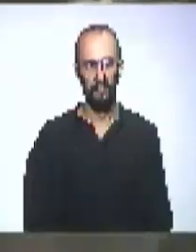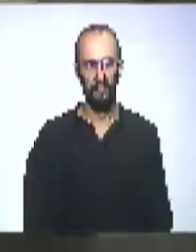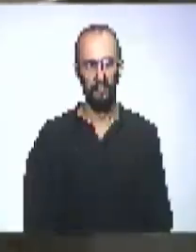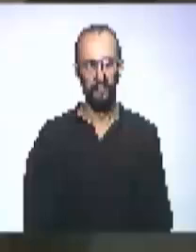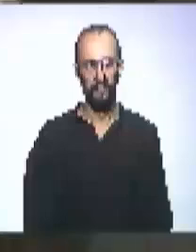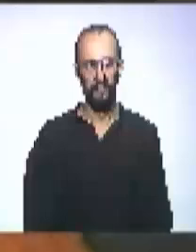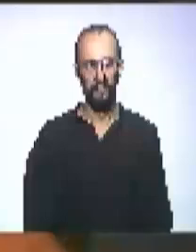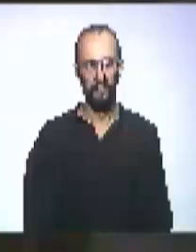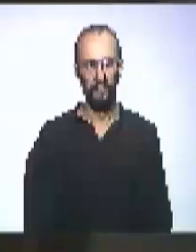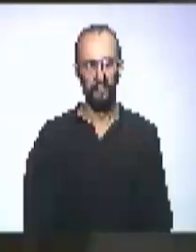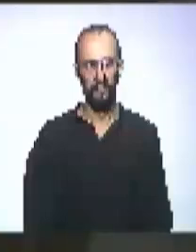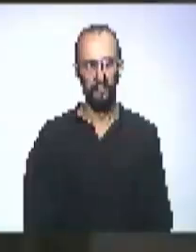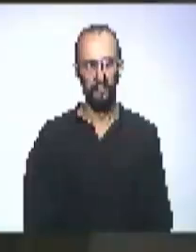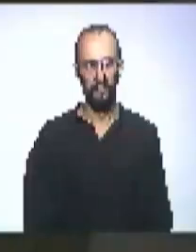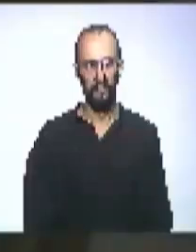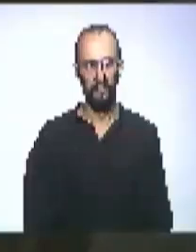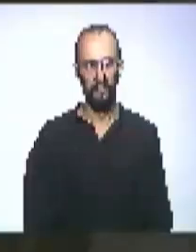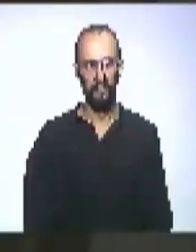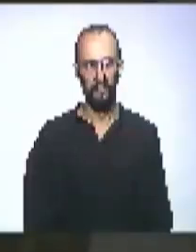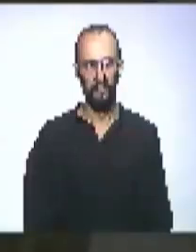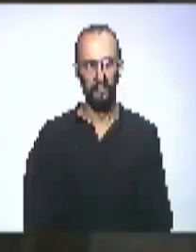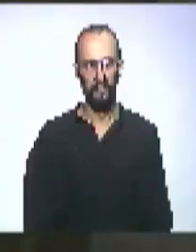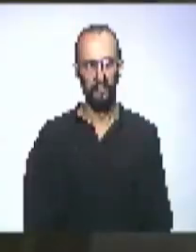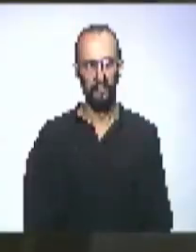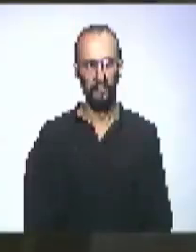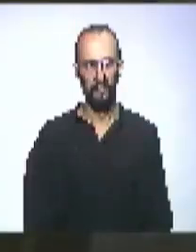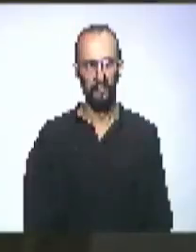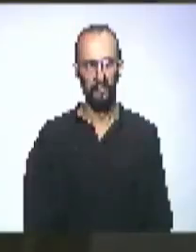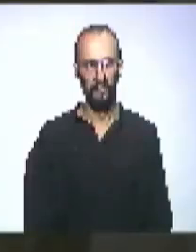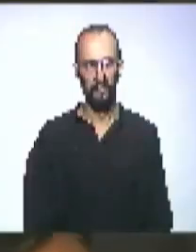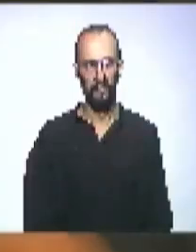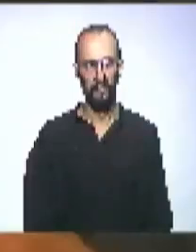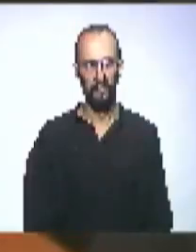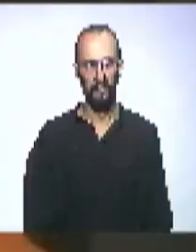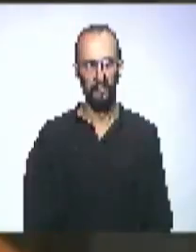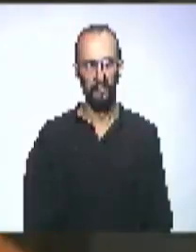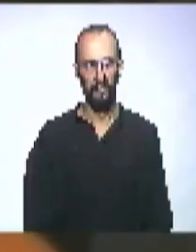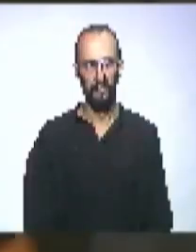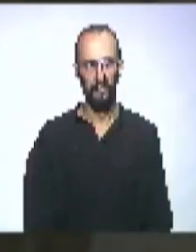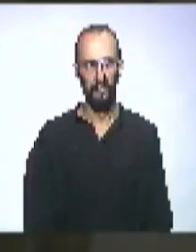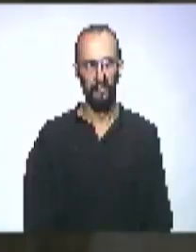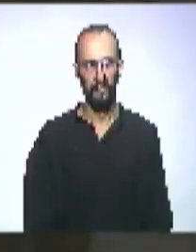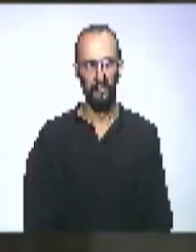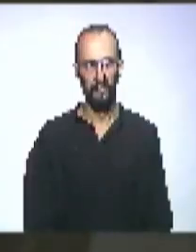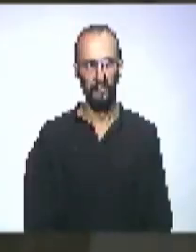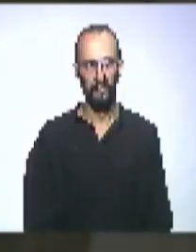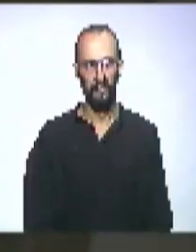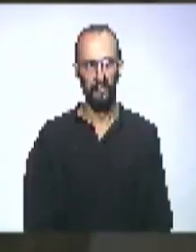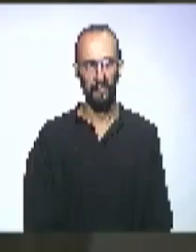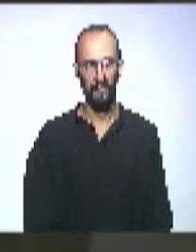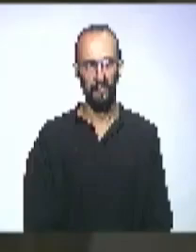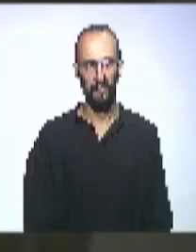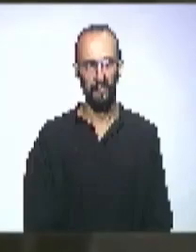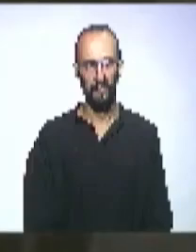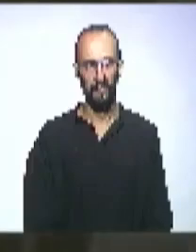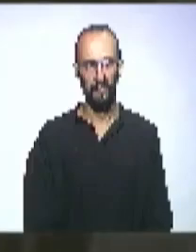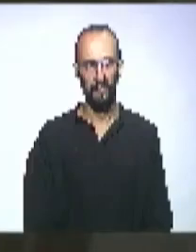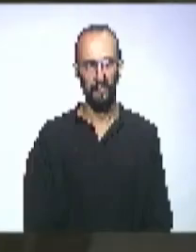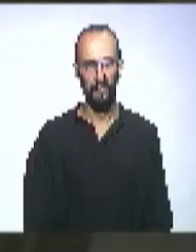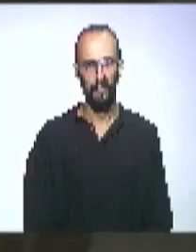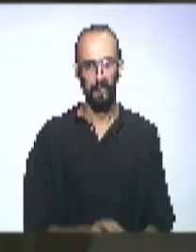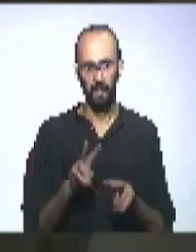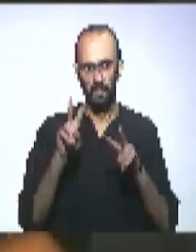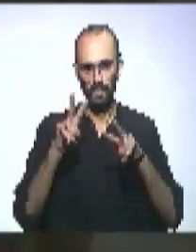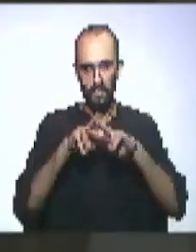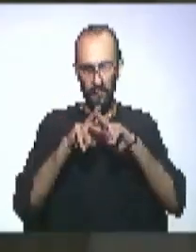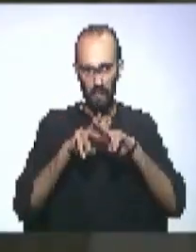حلو كده، نلم بقى الكيس كله كده، هاخد صبعي كده اهو، اهو في النص كده اهو، الصبعين كده